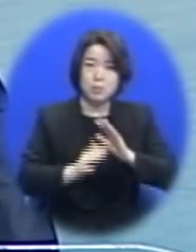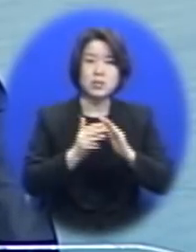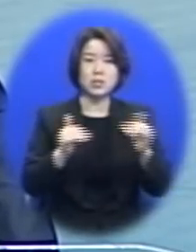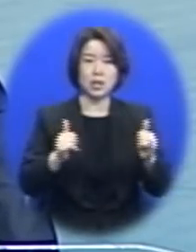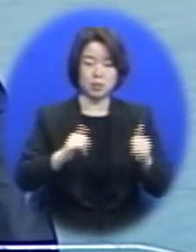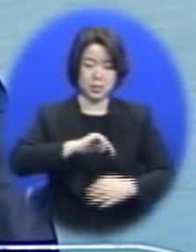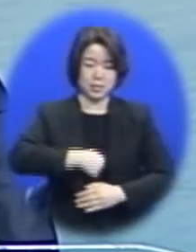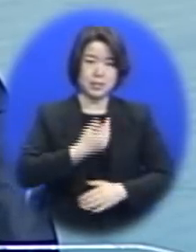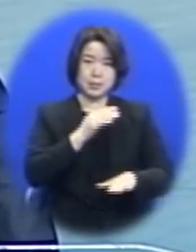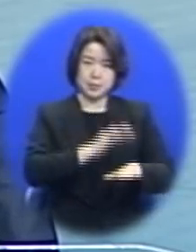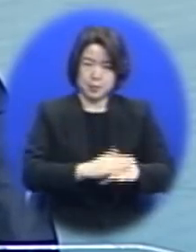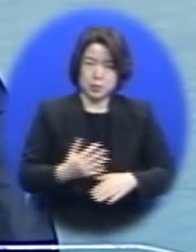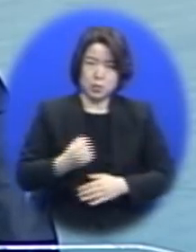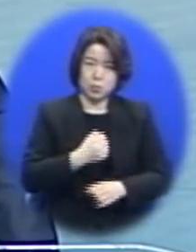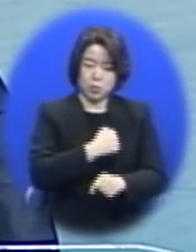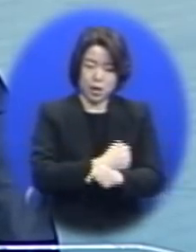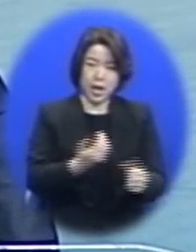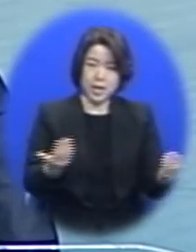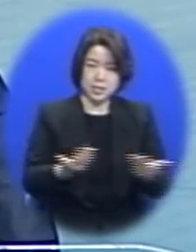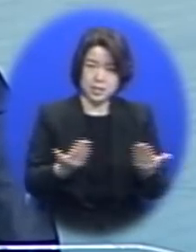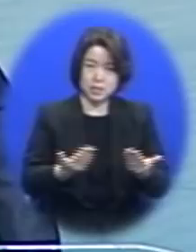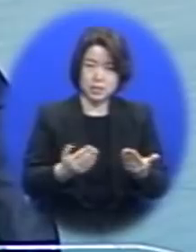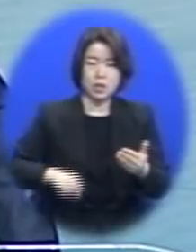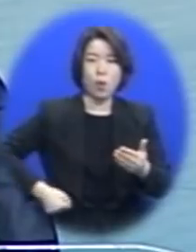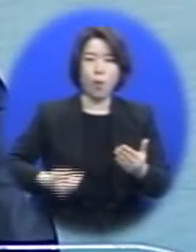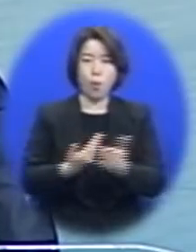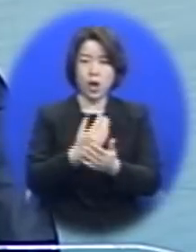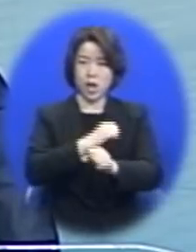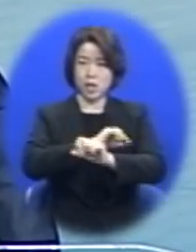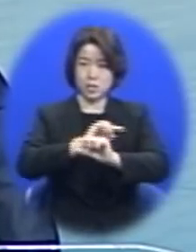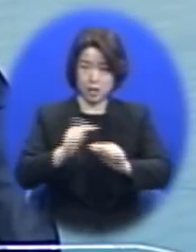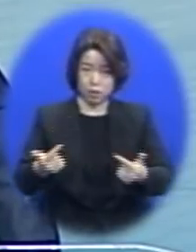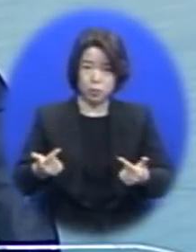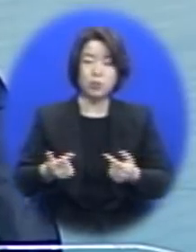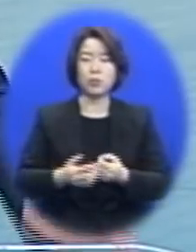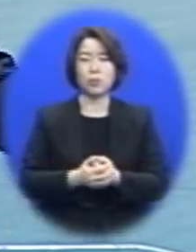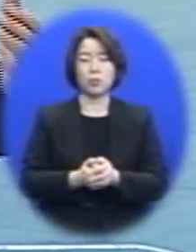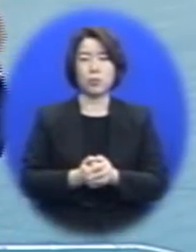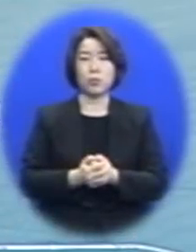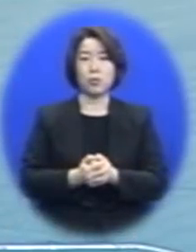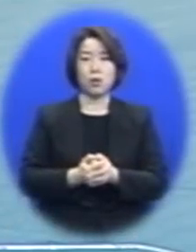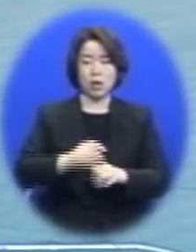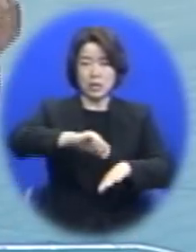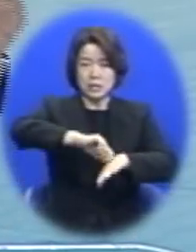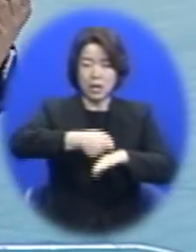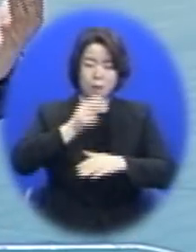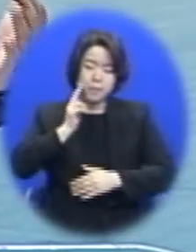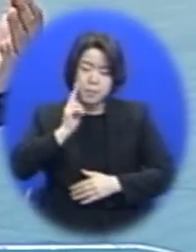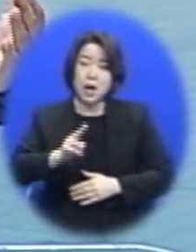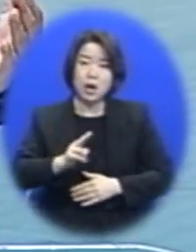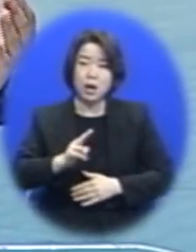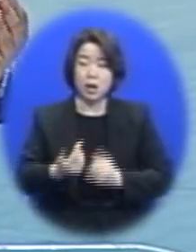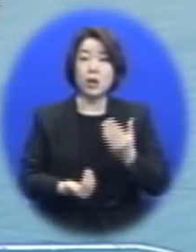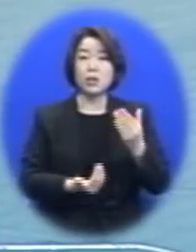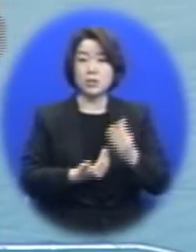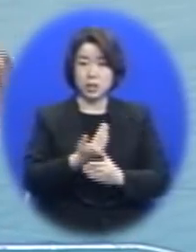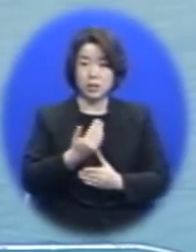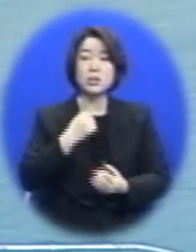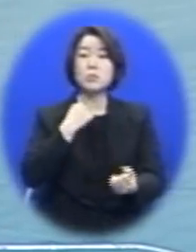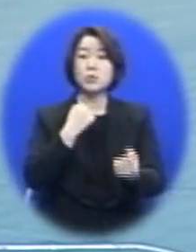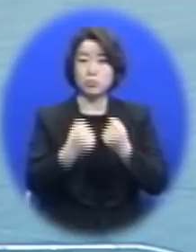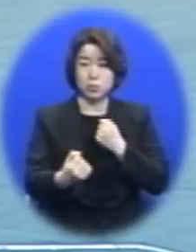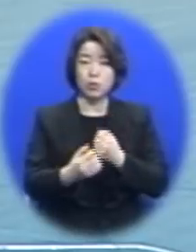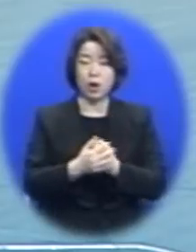자기 손으로 한 일들을 회개하지 않고 재앙이 끔찍한 재앙이 일어나는 그